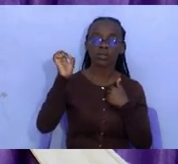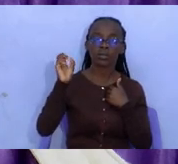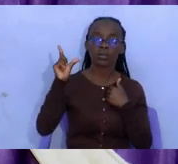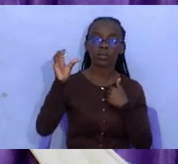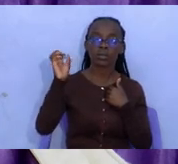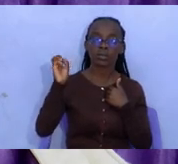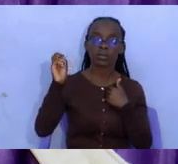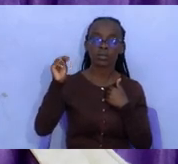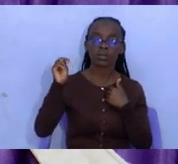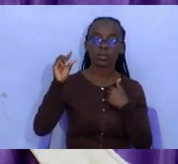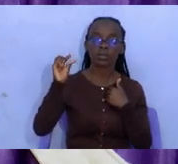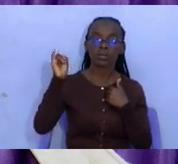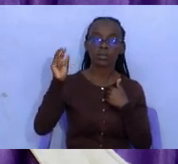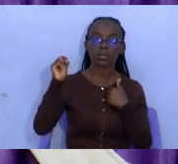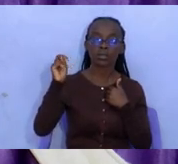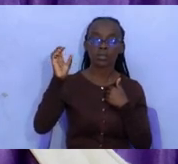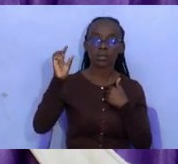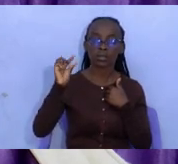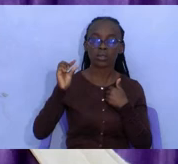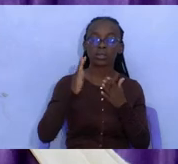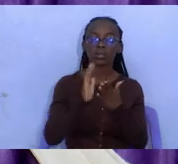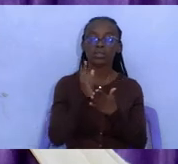Amekuwa member wa kanisa kama 72 kufika leo.